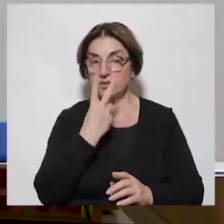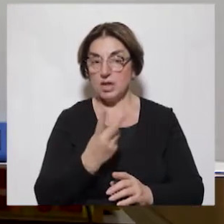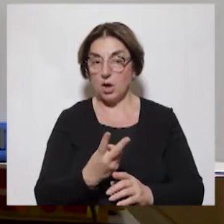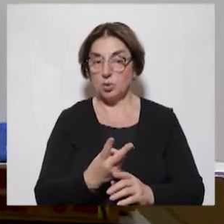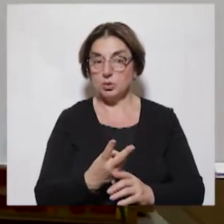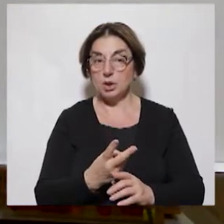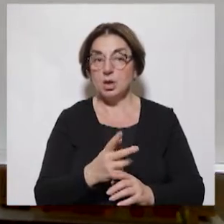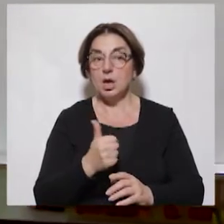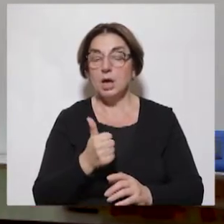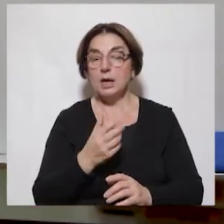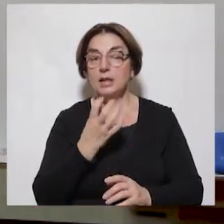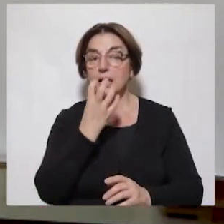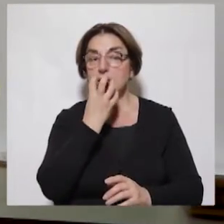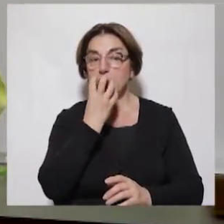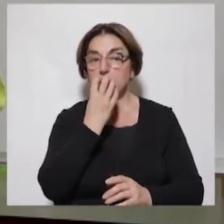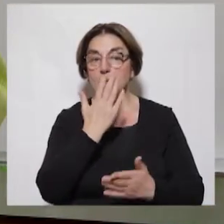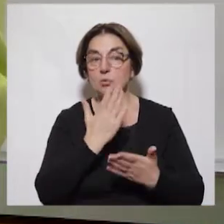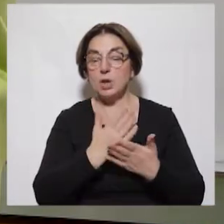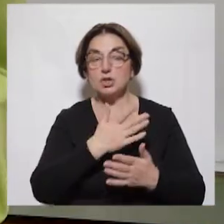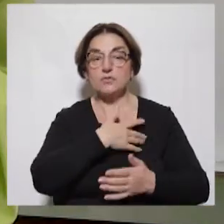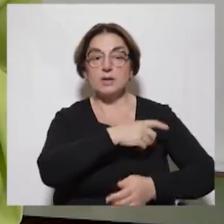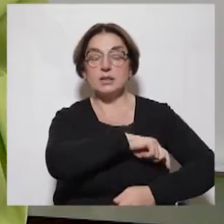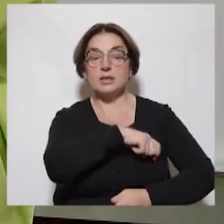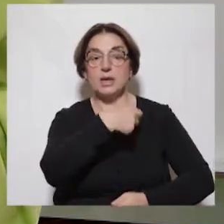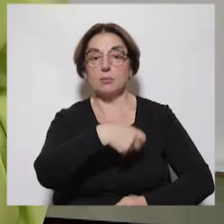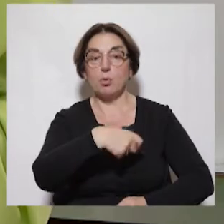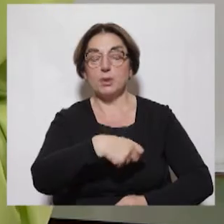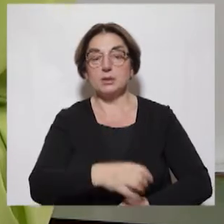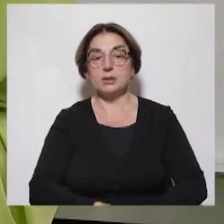ნახოთ, რა ტემპერატურაზეა ახლა ჩვენი თერმომეტრი.